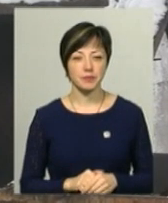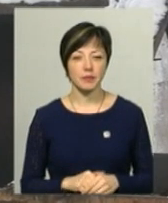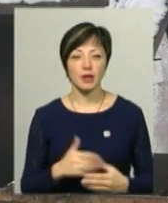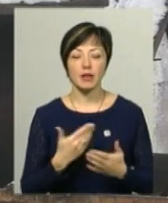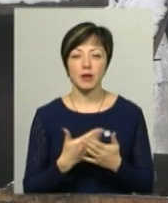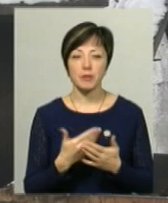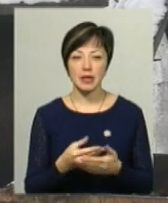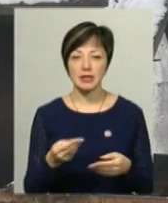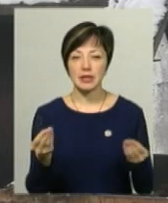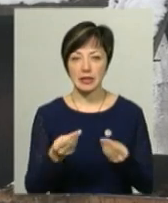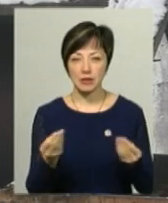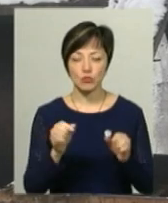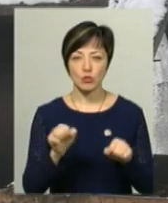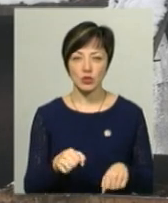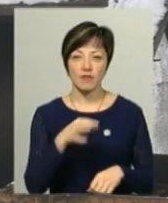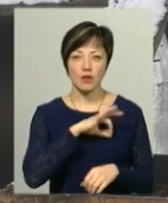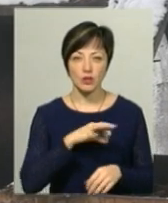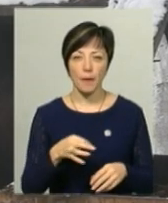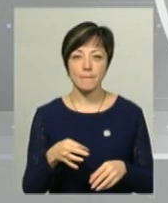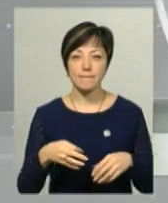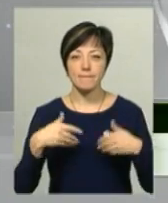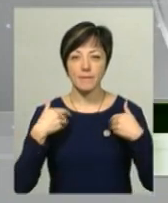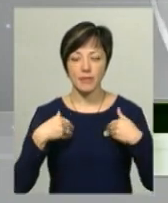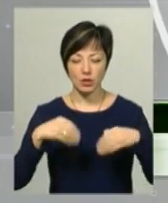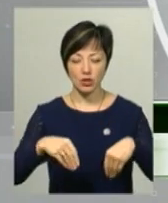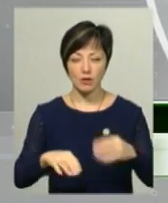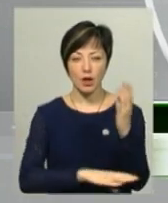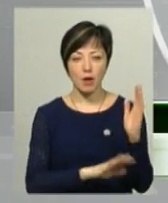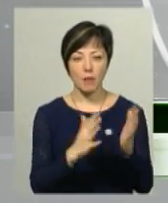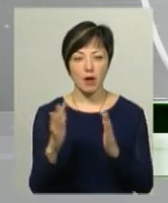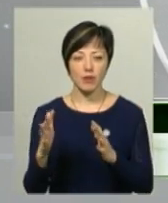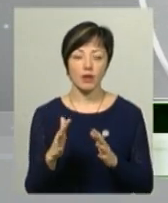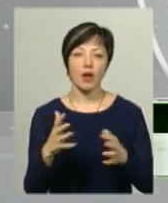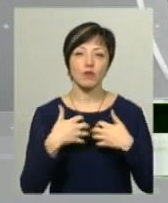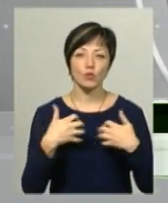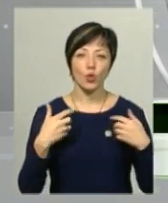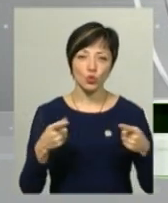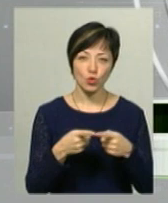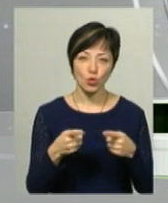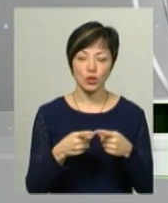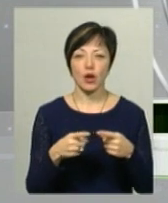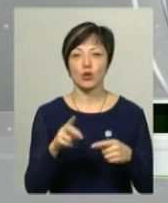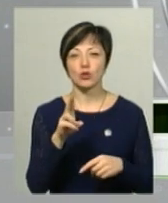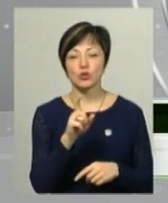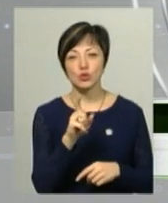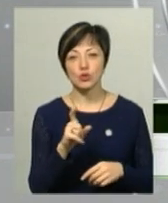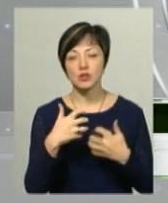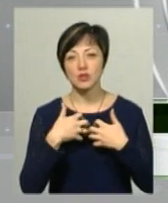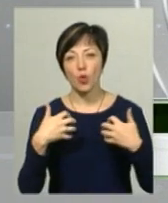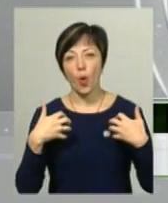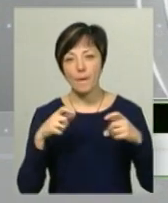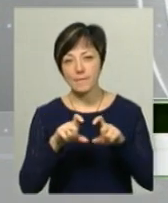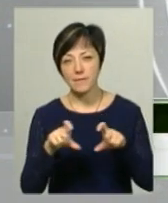Наприклад, тирсу можна використати для піджилення в парках. Навіть в зоокуточках, в зоопарках можна використовувати